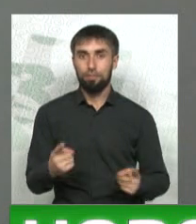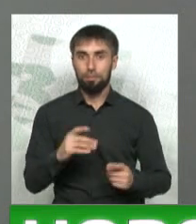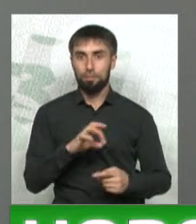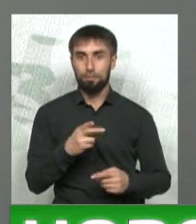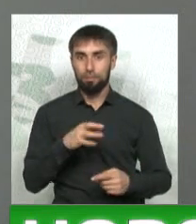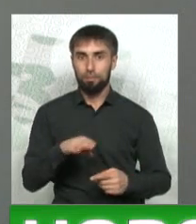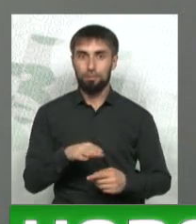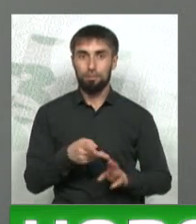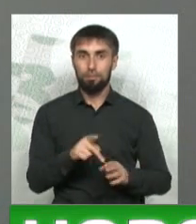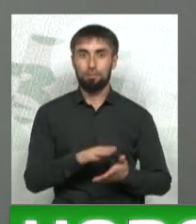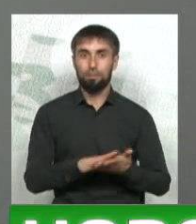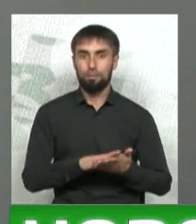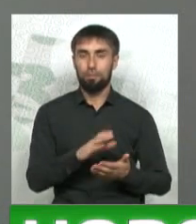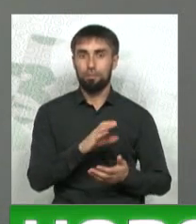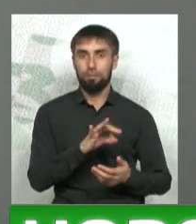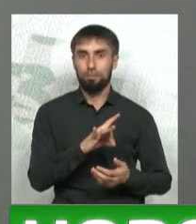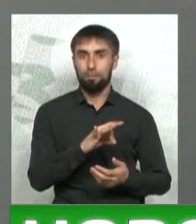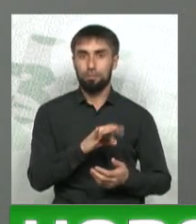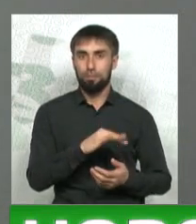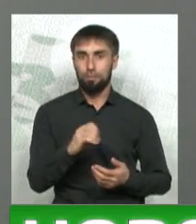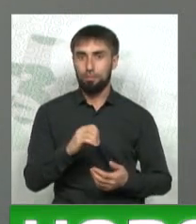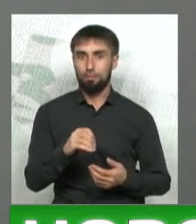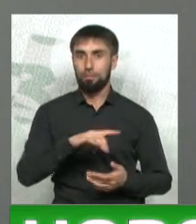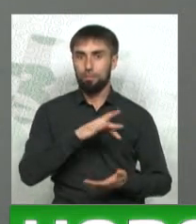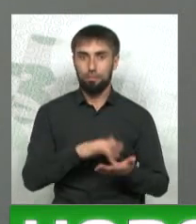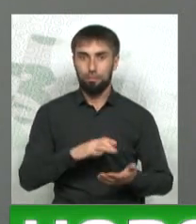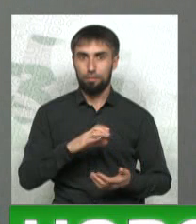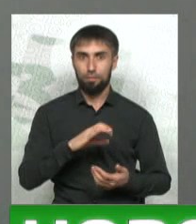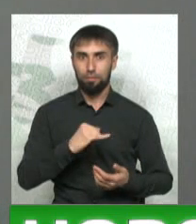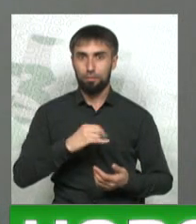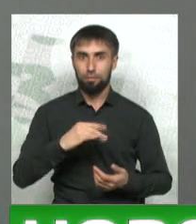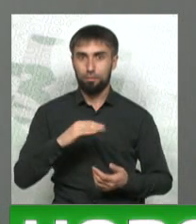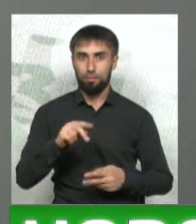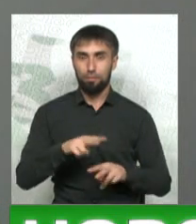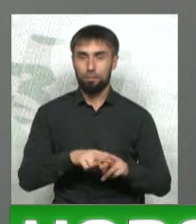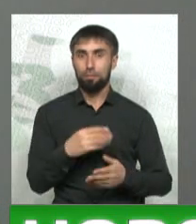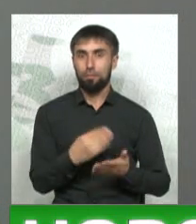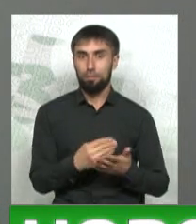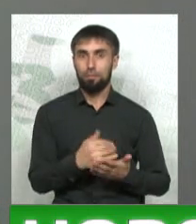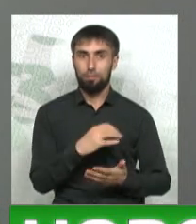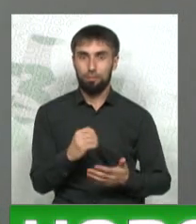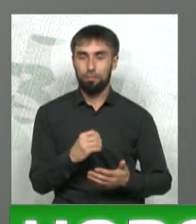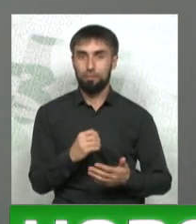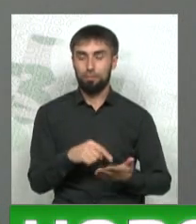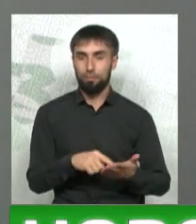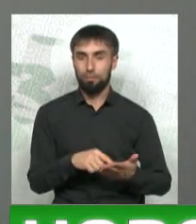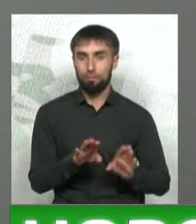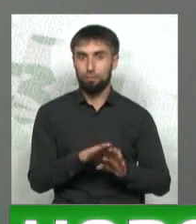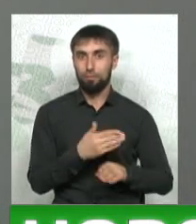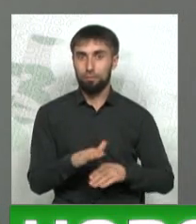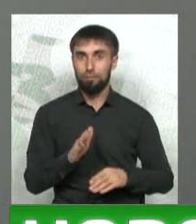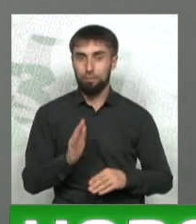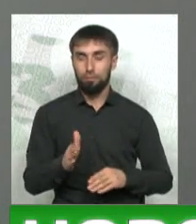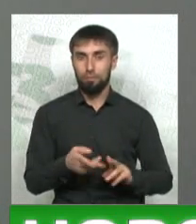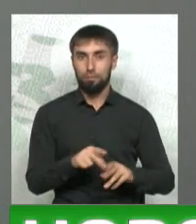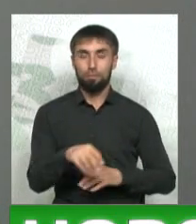это очистные сооружения в городе Сунджа. Вроде финансирование уже защищено тоже так же.